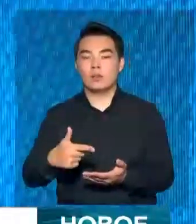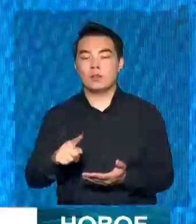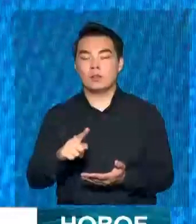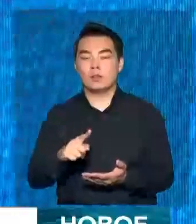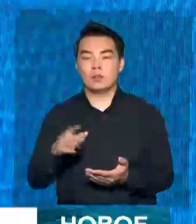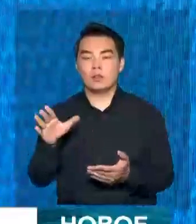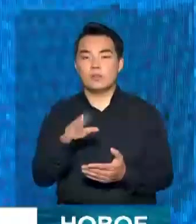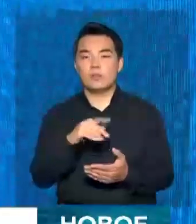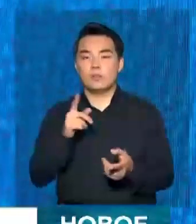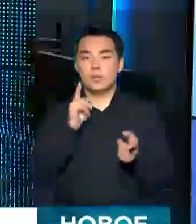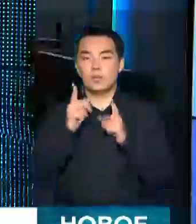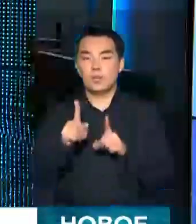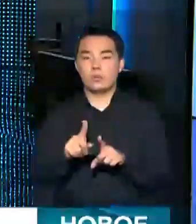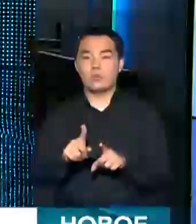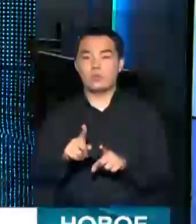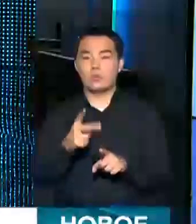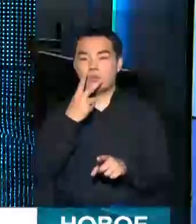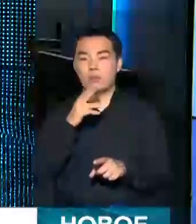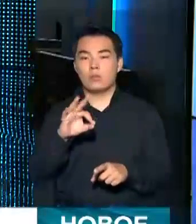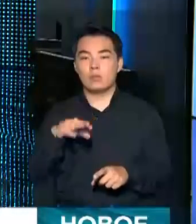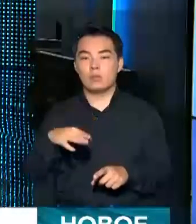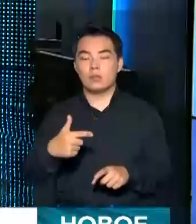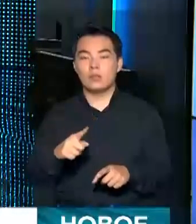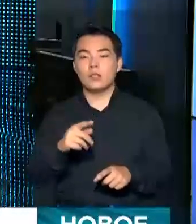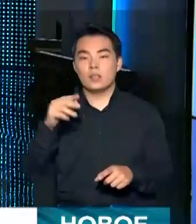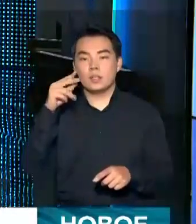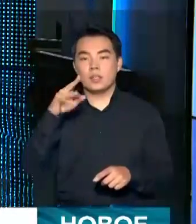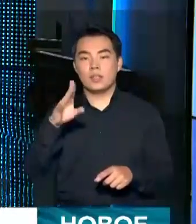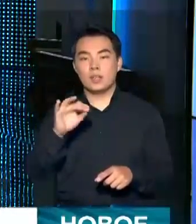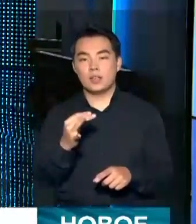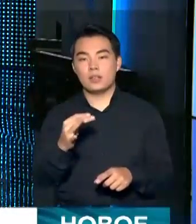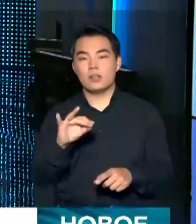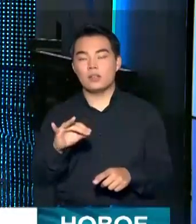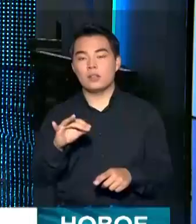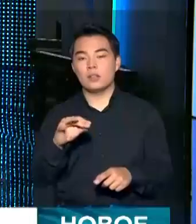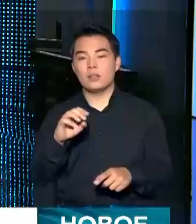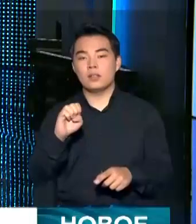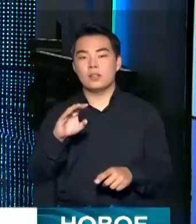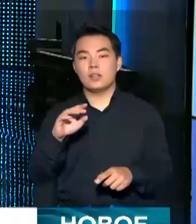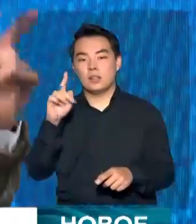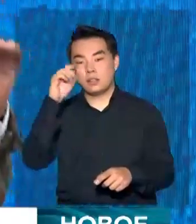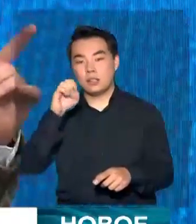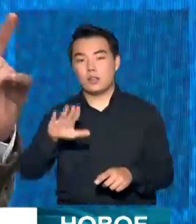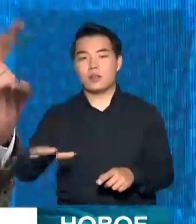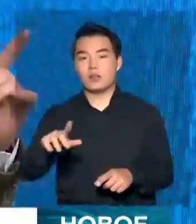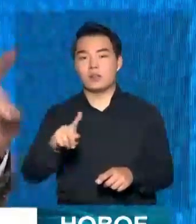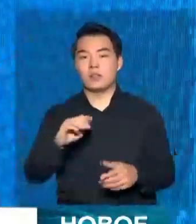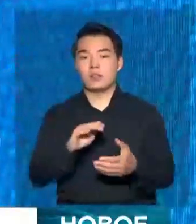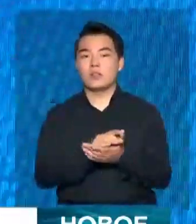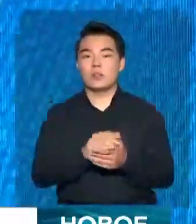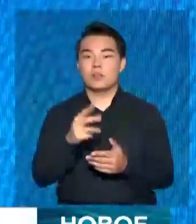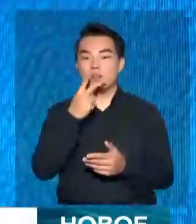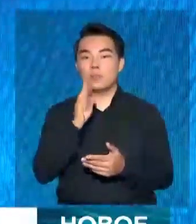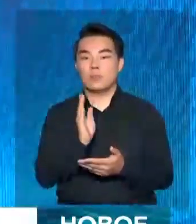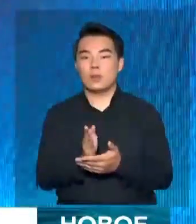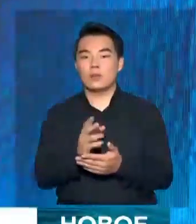позиции каждого государства-члена ОТГ с такими партнерами, как Китай, например, либо Европейский Союз, который находится на двух концах этого транскаспийского маршрута,